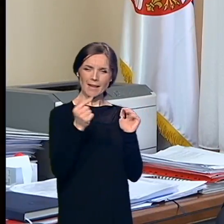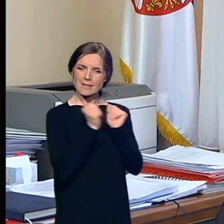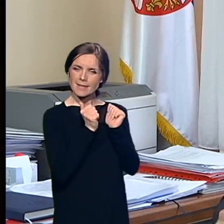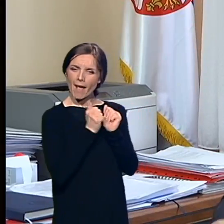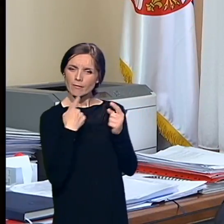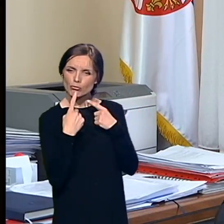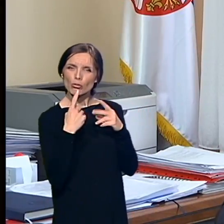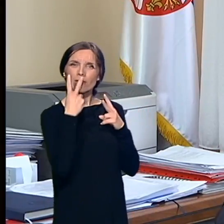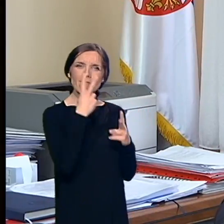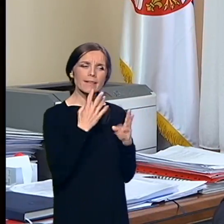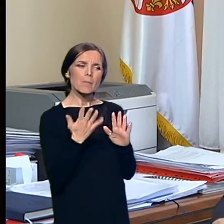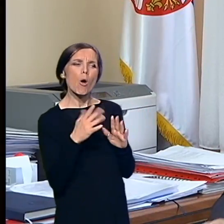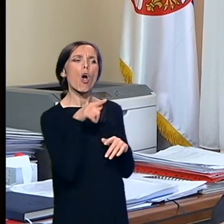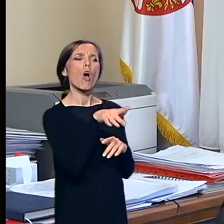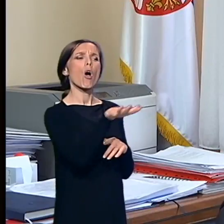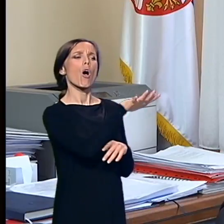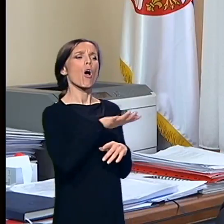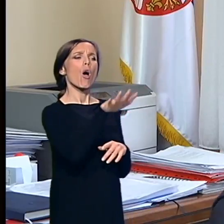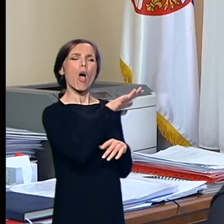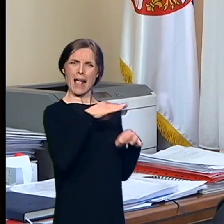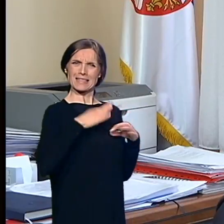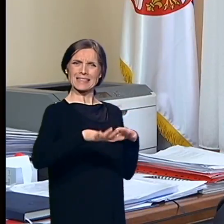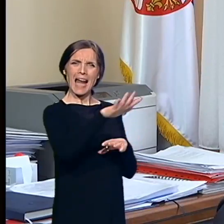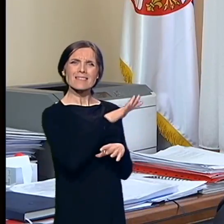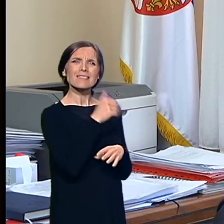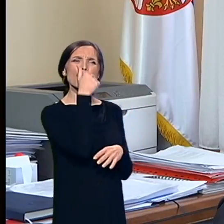rad uspeli da vidimo koje su to deficitarne